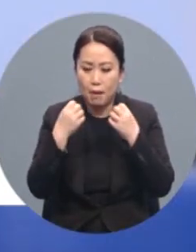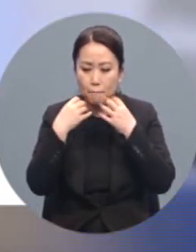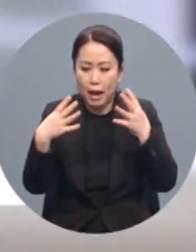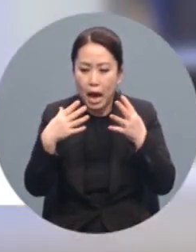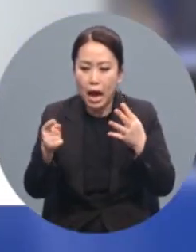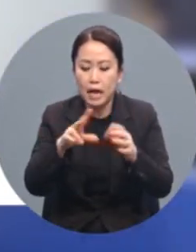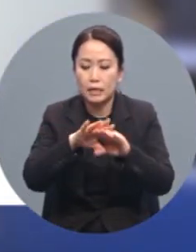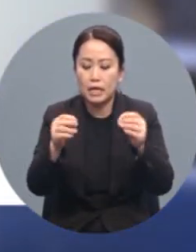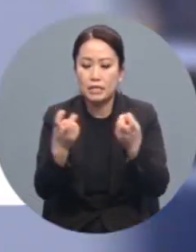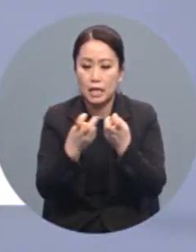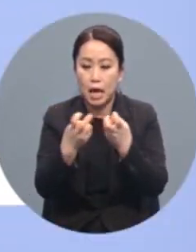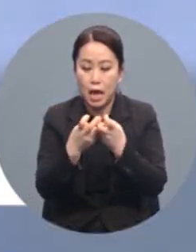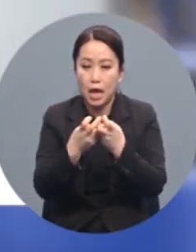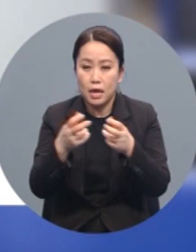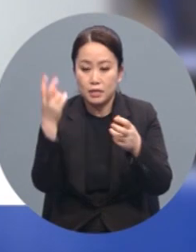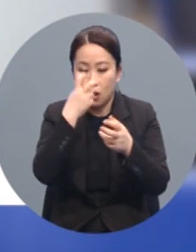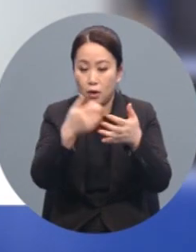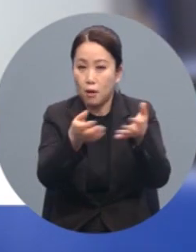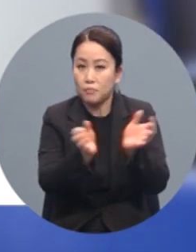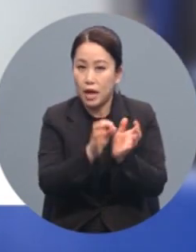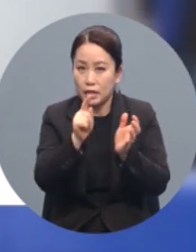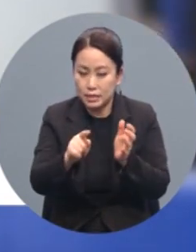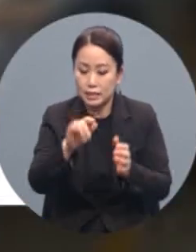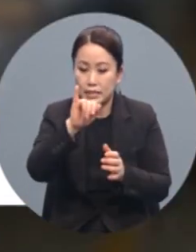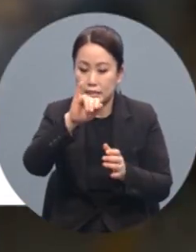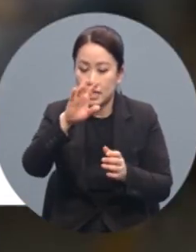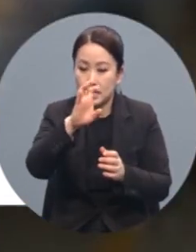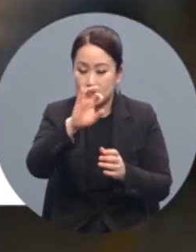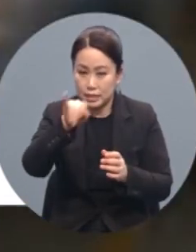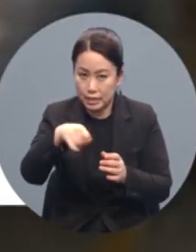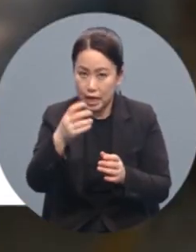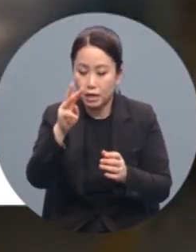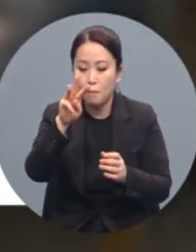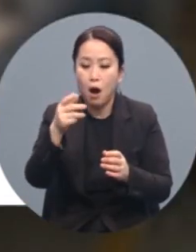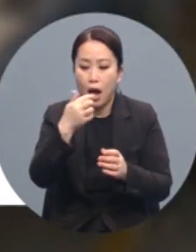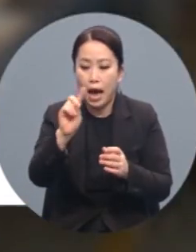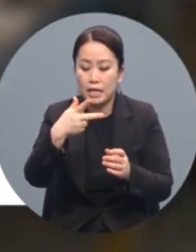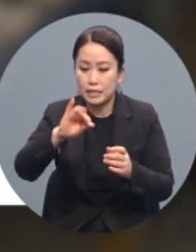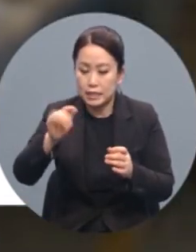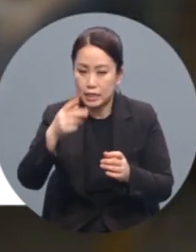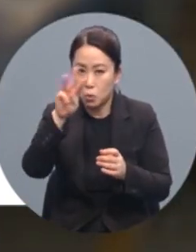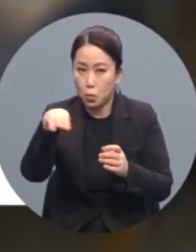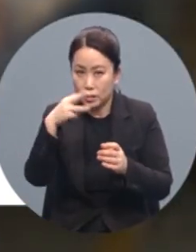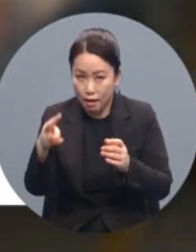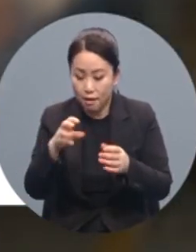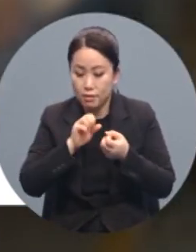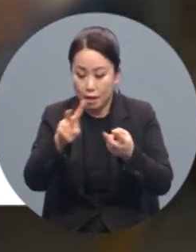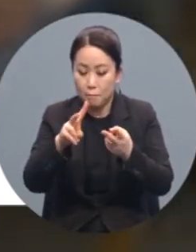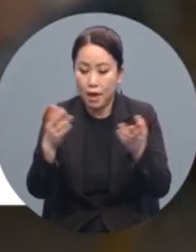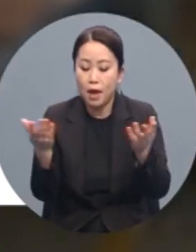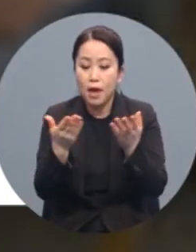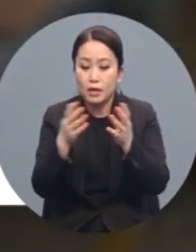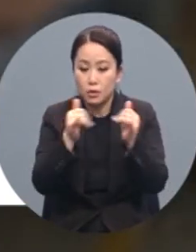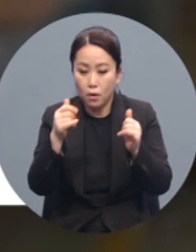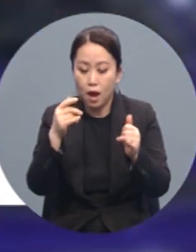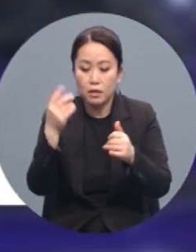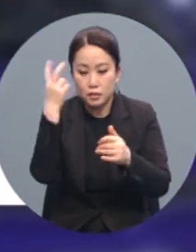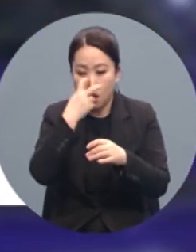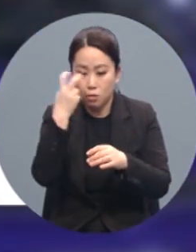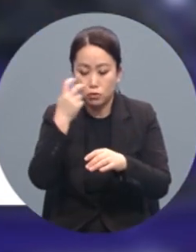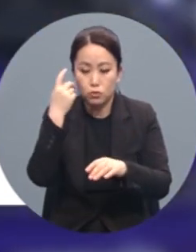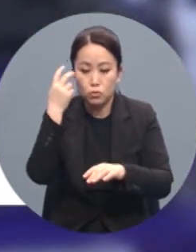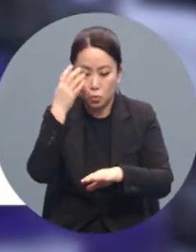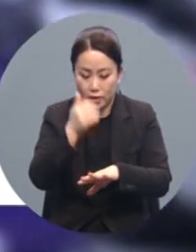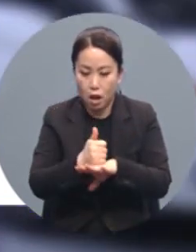이행 점검 다는 cj 한진 롯데 소속 택배기사 150명을 대상으로 설문조사한 결과 82.7% 가